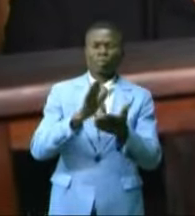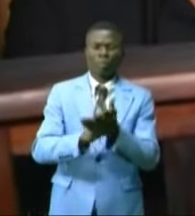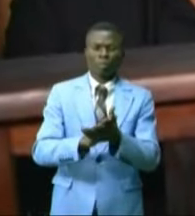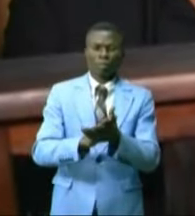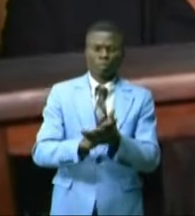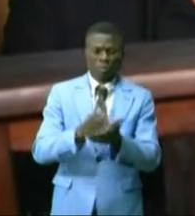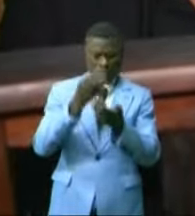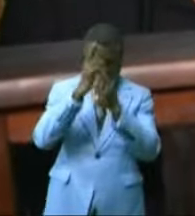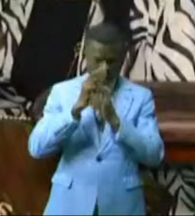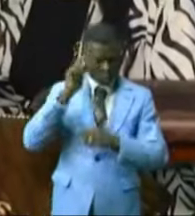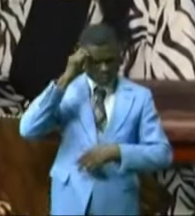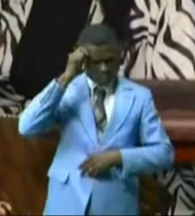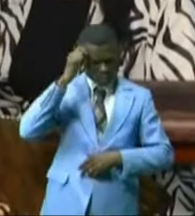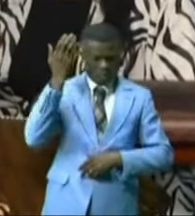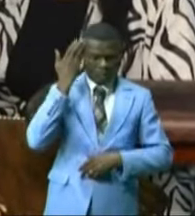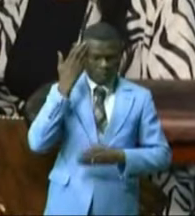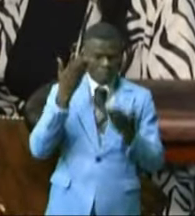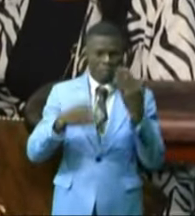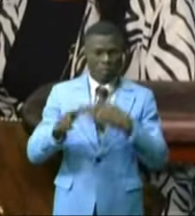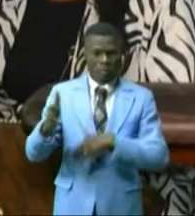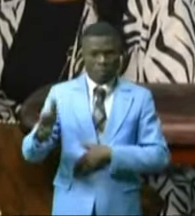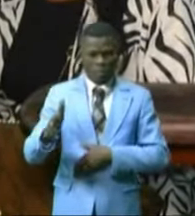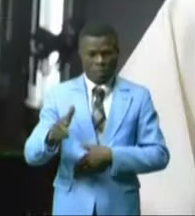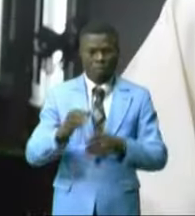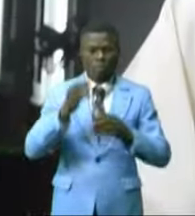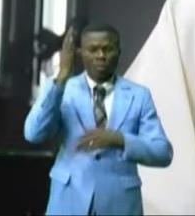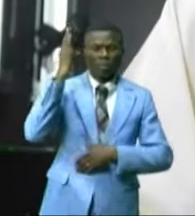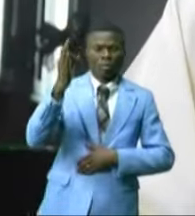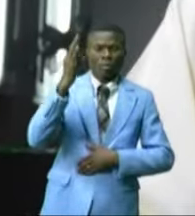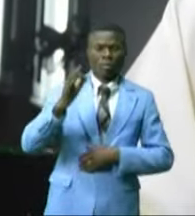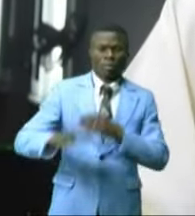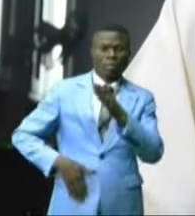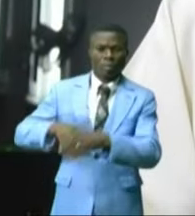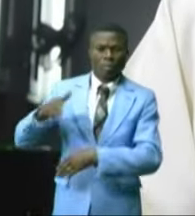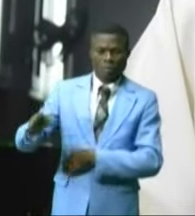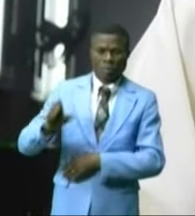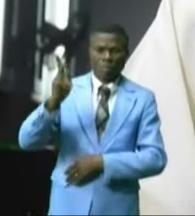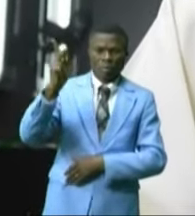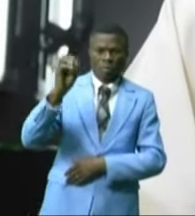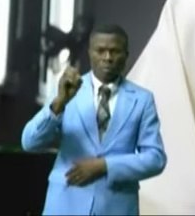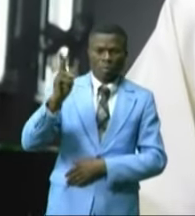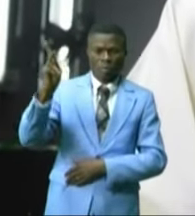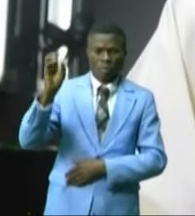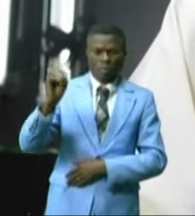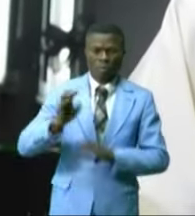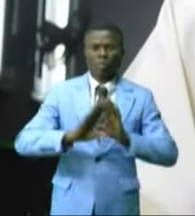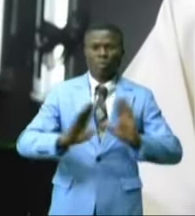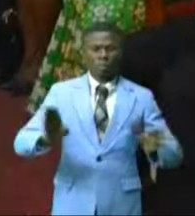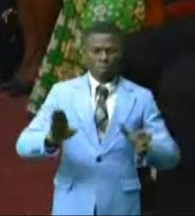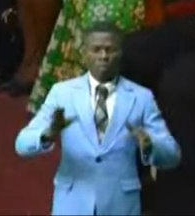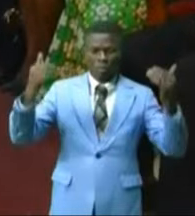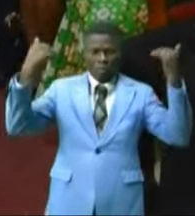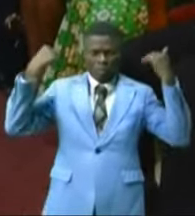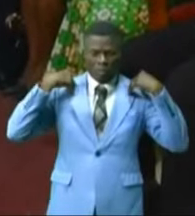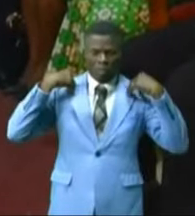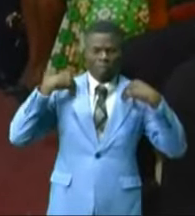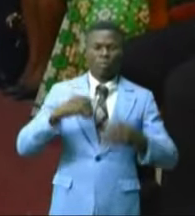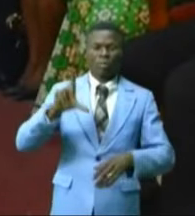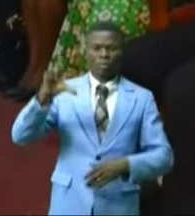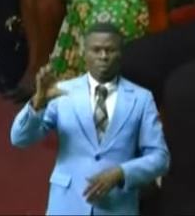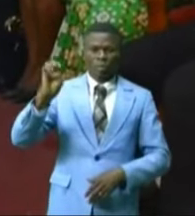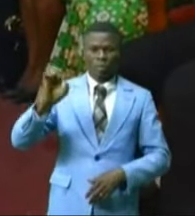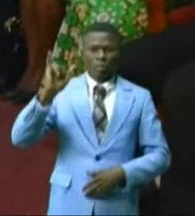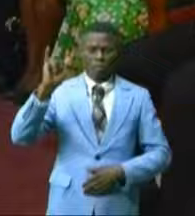grâces en hommage à cette icône. Dans son homélie, l'abbé Koko a évoqué les mérites de Seigneur Ley. Il a tiré